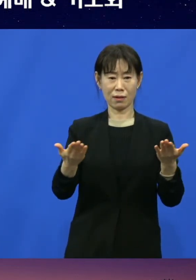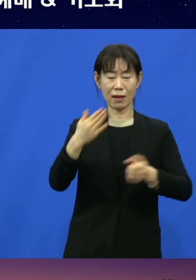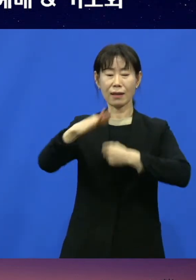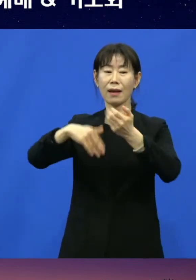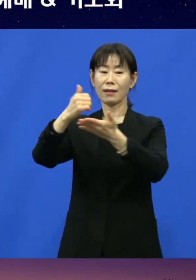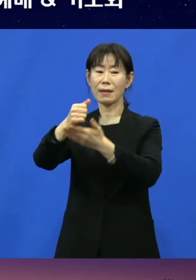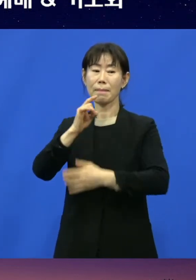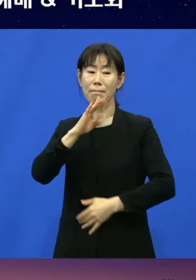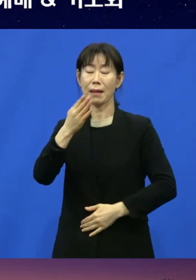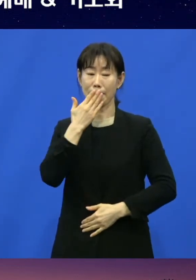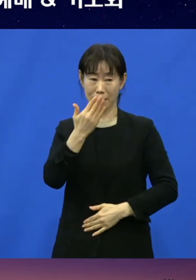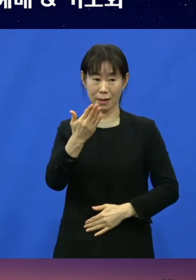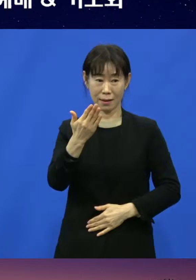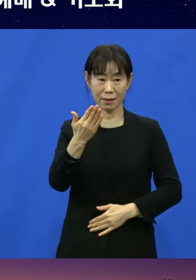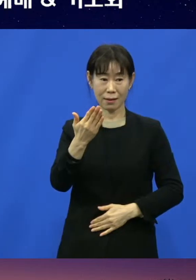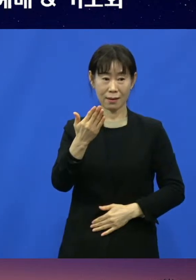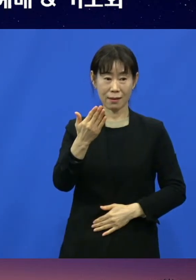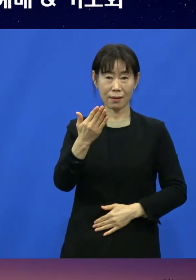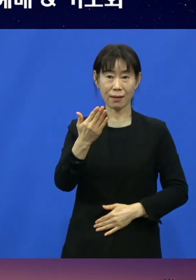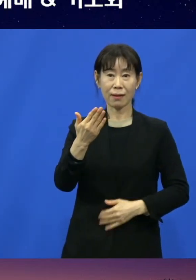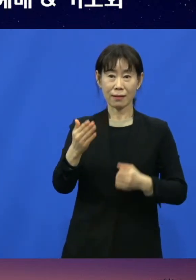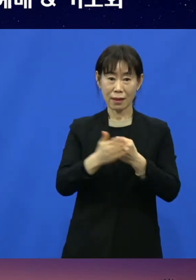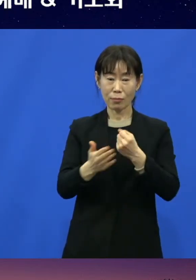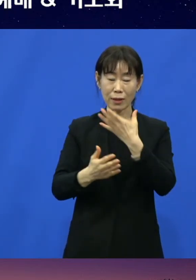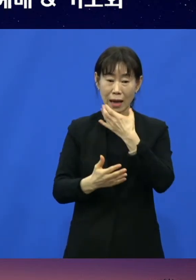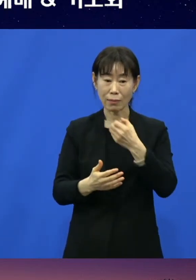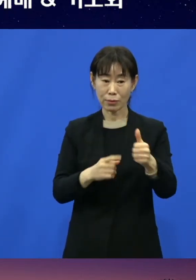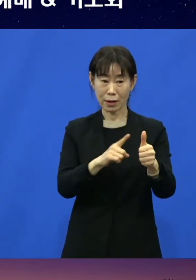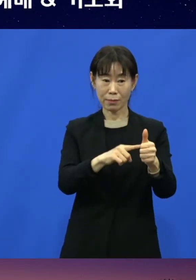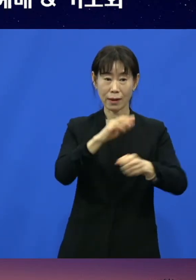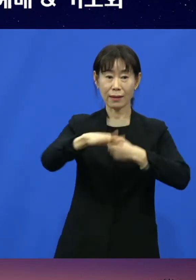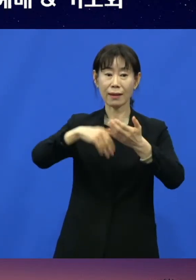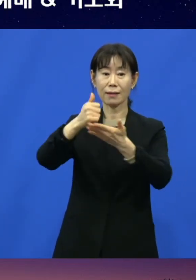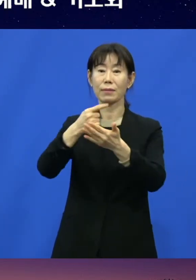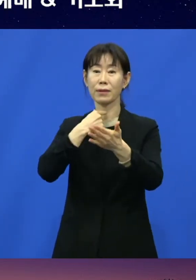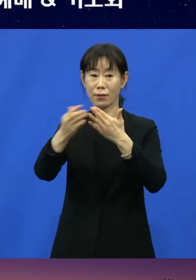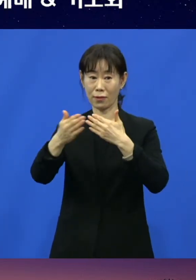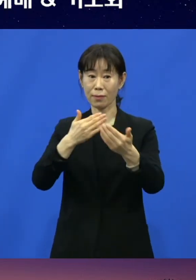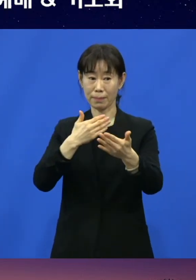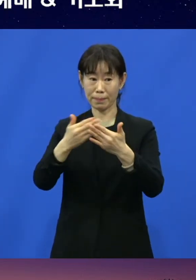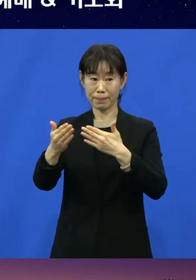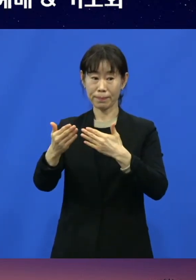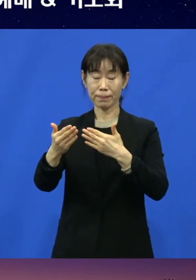낳을 수 없는 것을 낳게 하신 하나님.